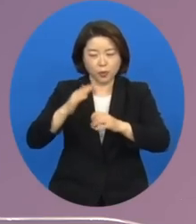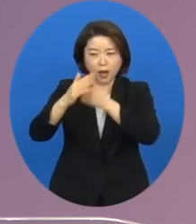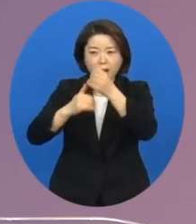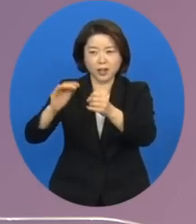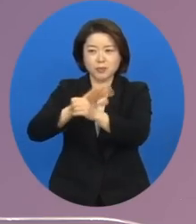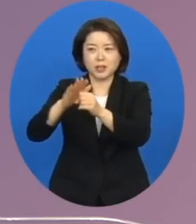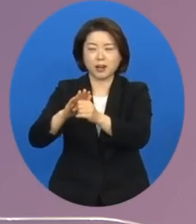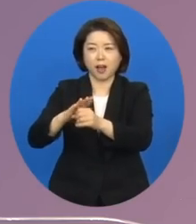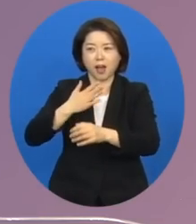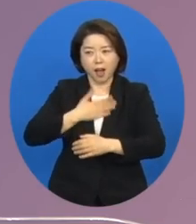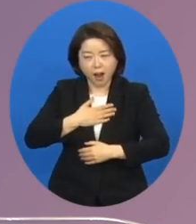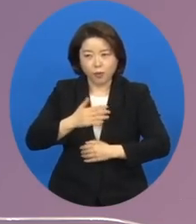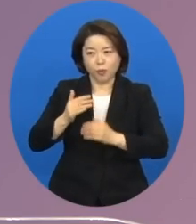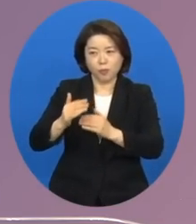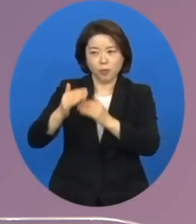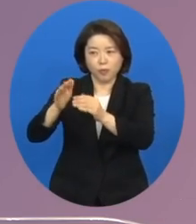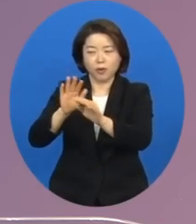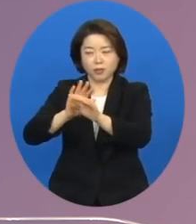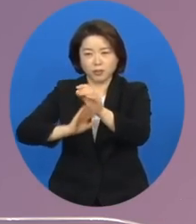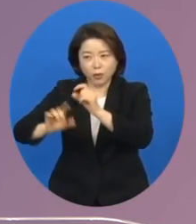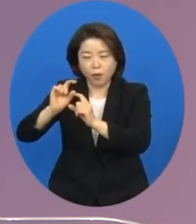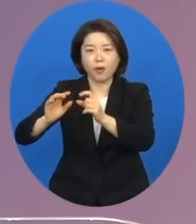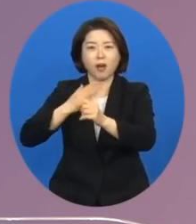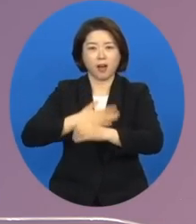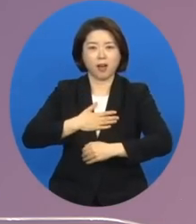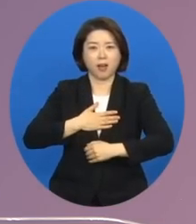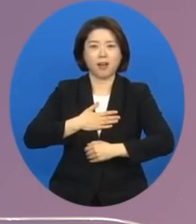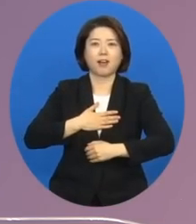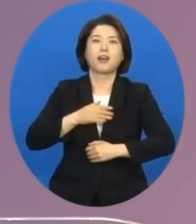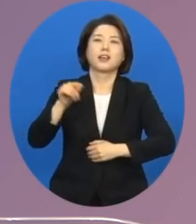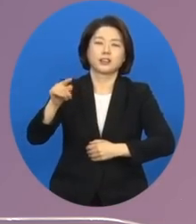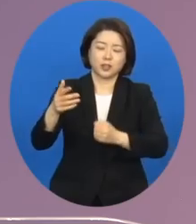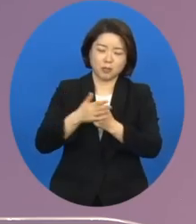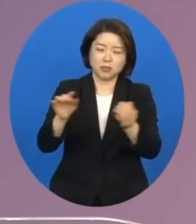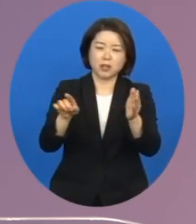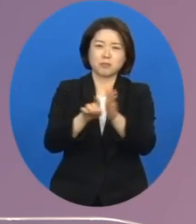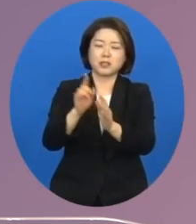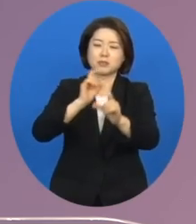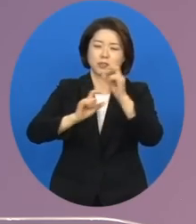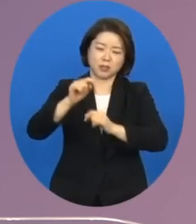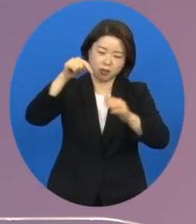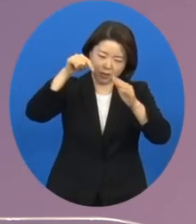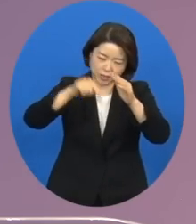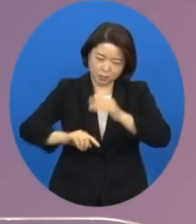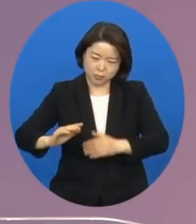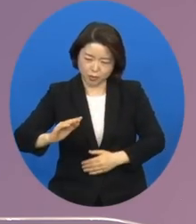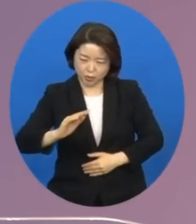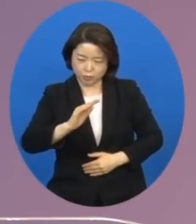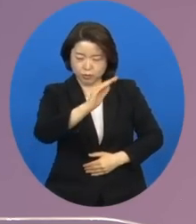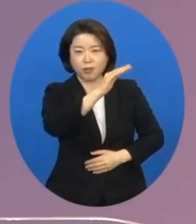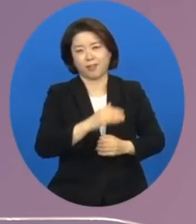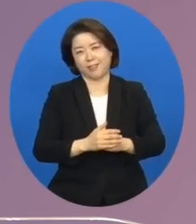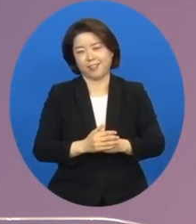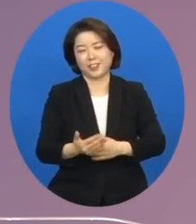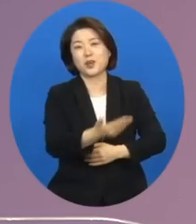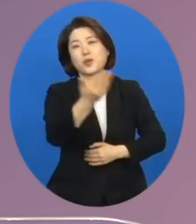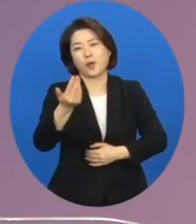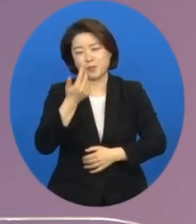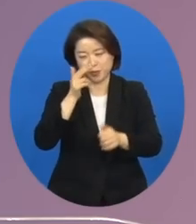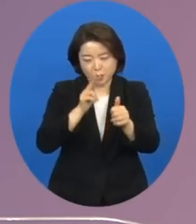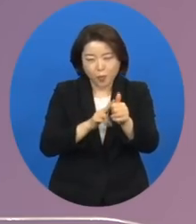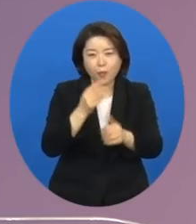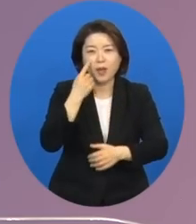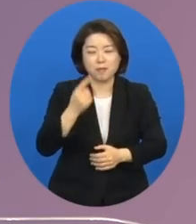이제 믿음이 더 깊어지는 거예요 그러니 여러분 도전해 보시기를 바랍니다 내가 하나님을